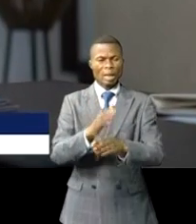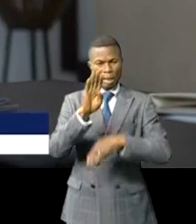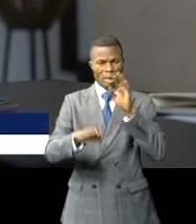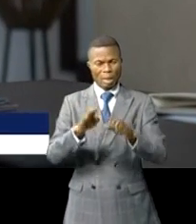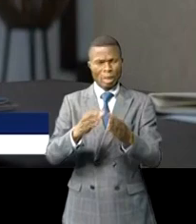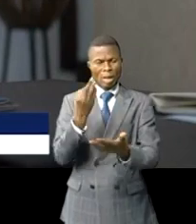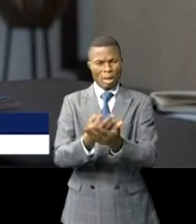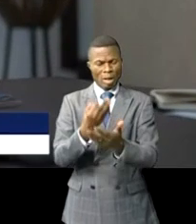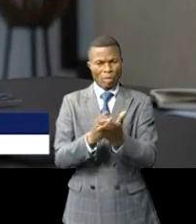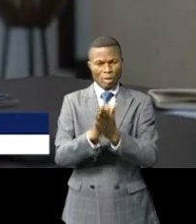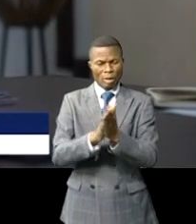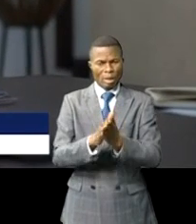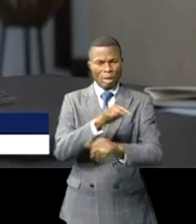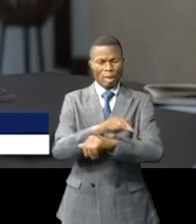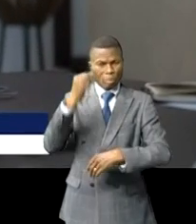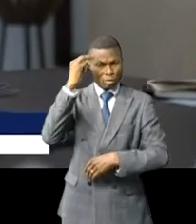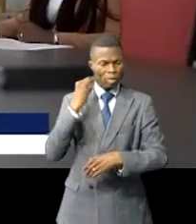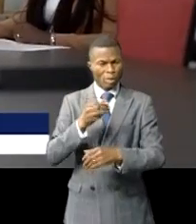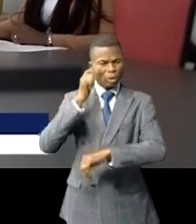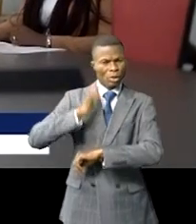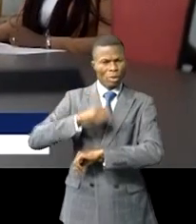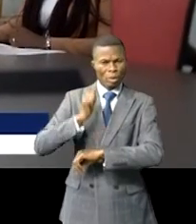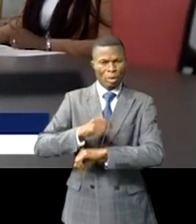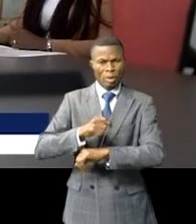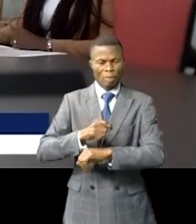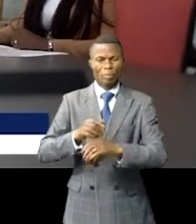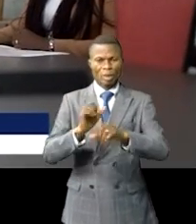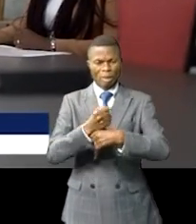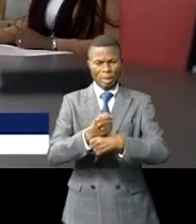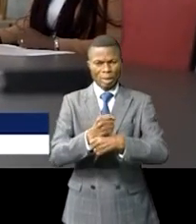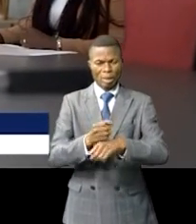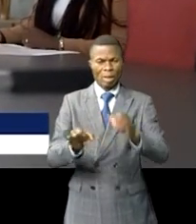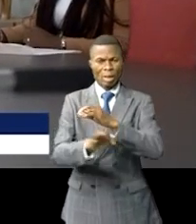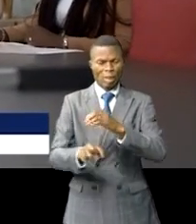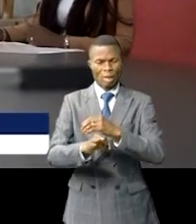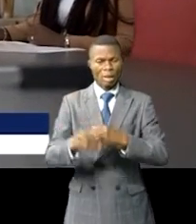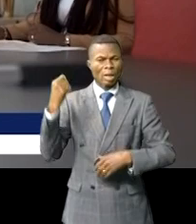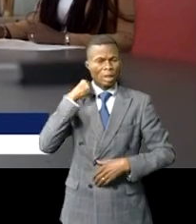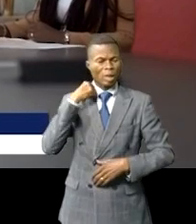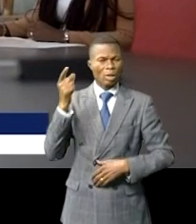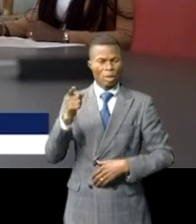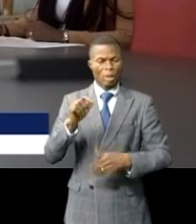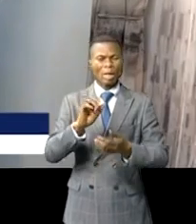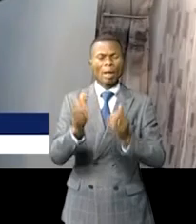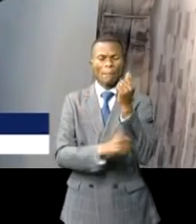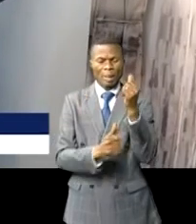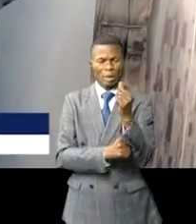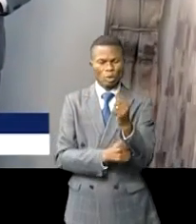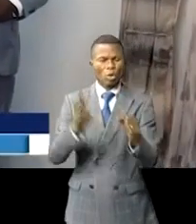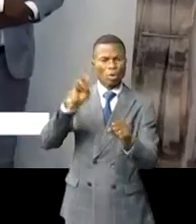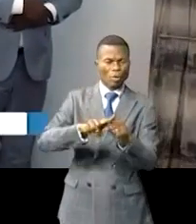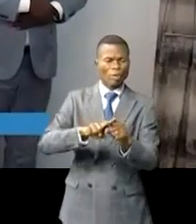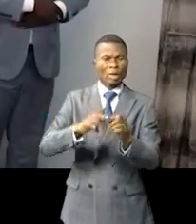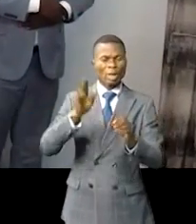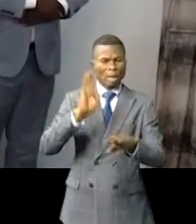fonds peut compter sur le ministère français de la justice, sur la fondation Pandi du docteur Mukwege et sur les survivantes elles-mêmes qui